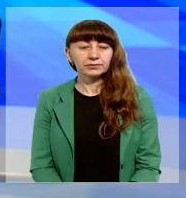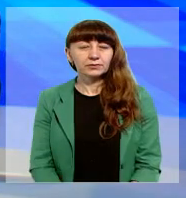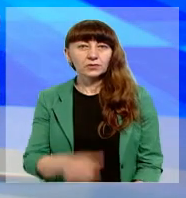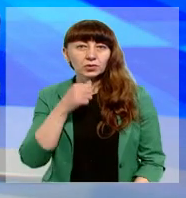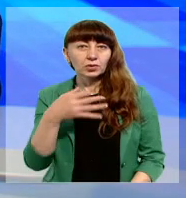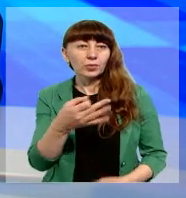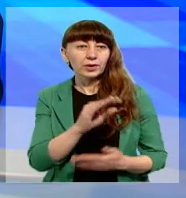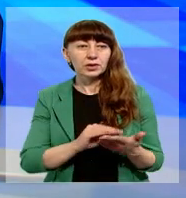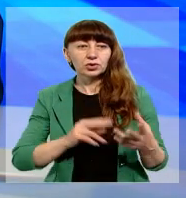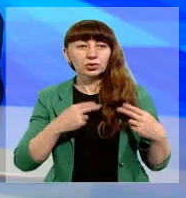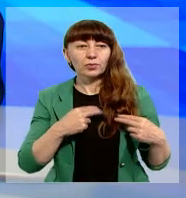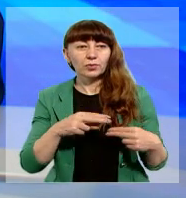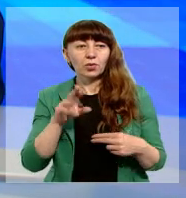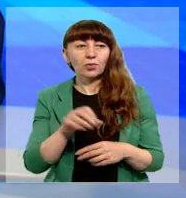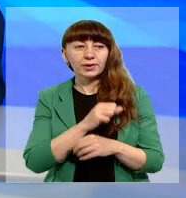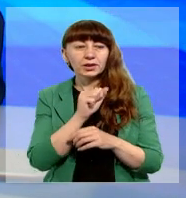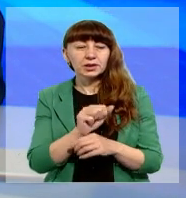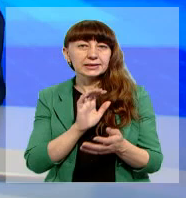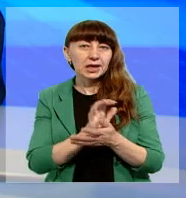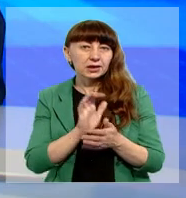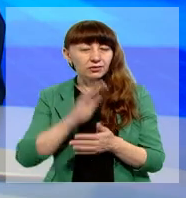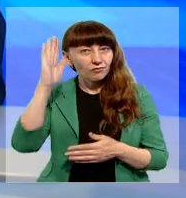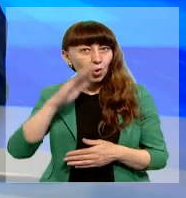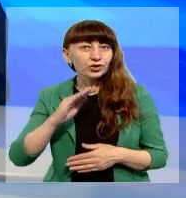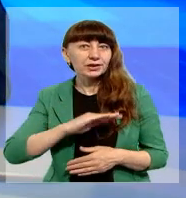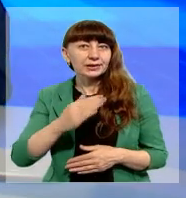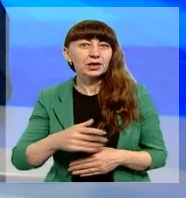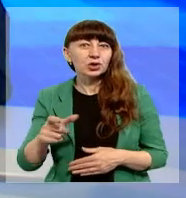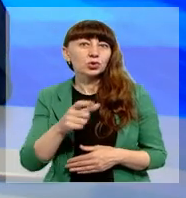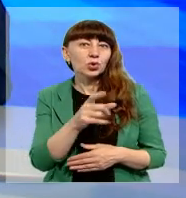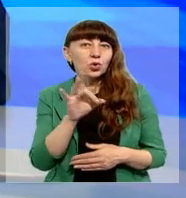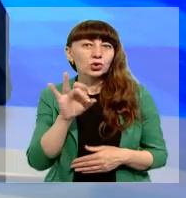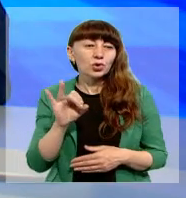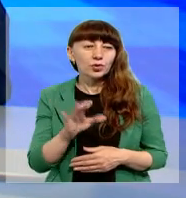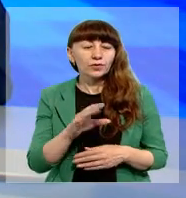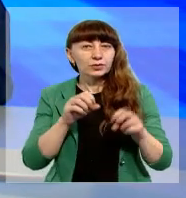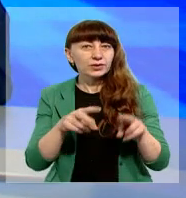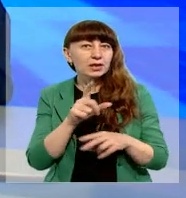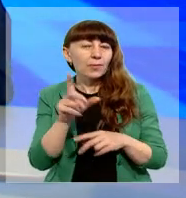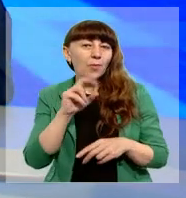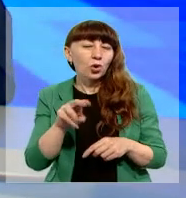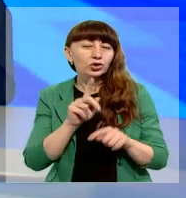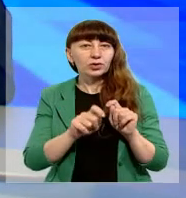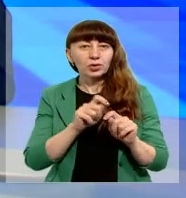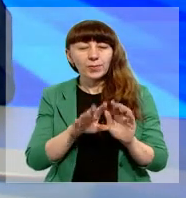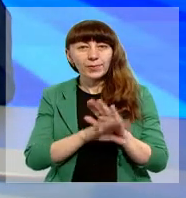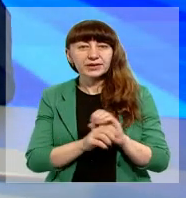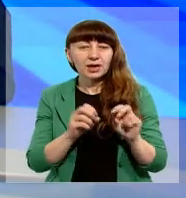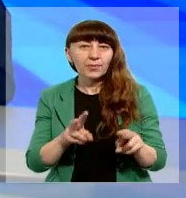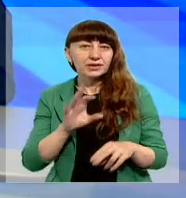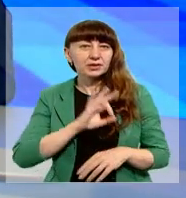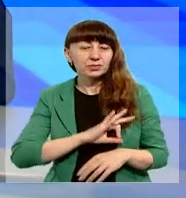В регионе продолжаются работы по предотвращению загрязнения водных ресурсов. У специалистов на особом контроле стоит безопасная